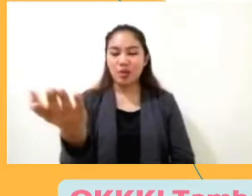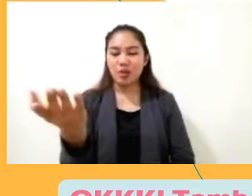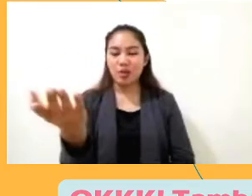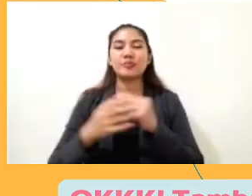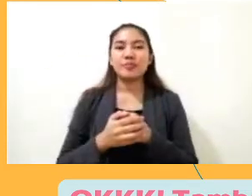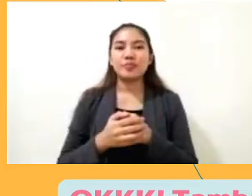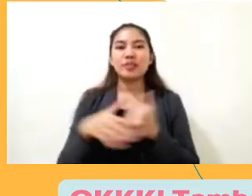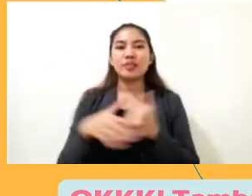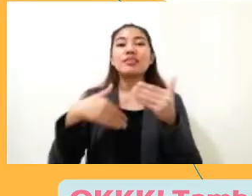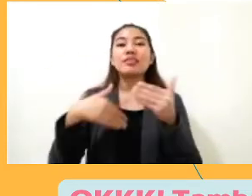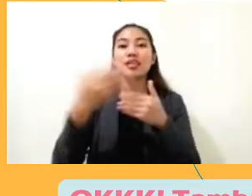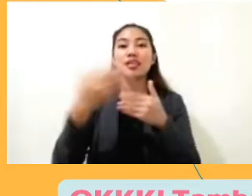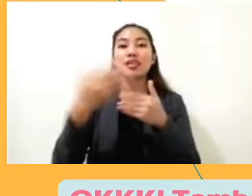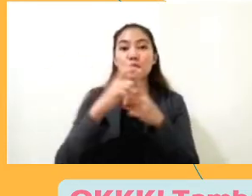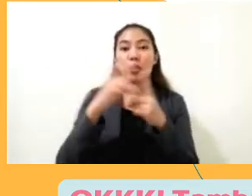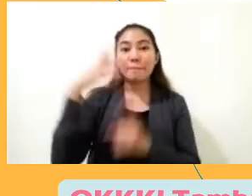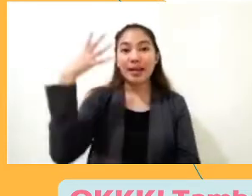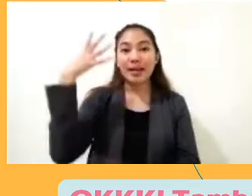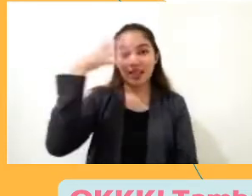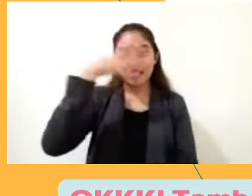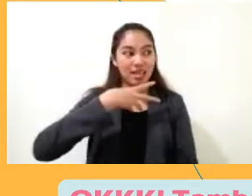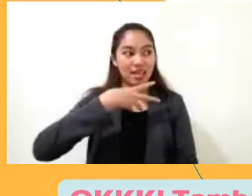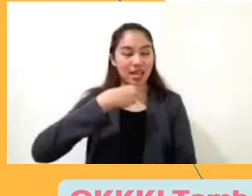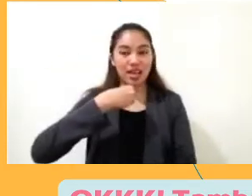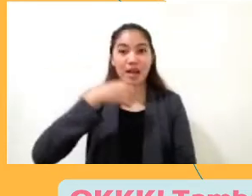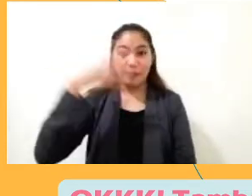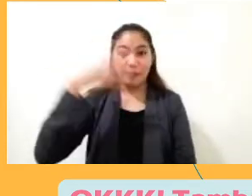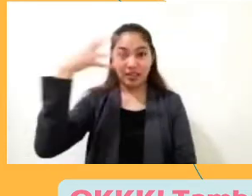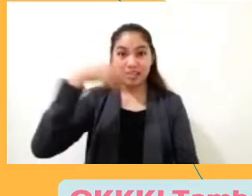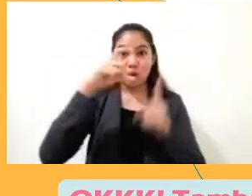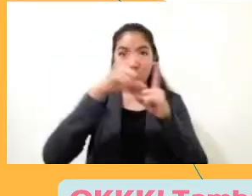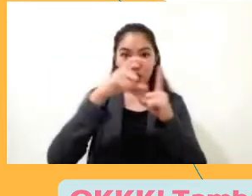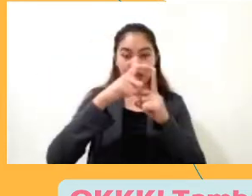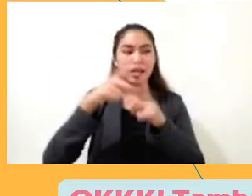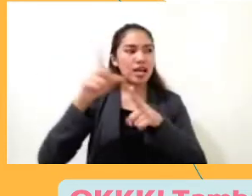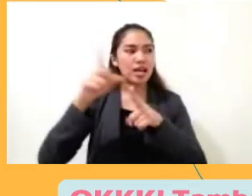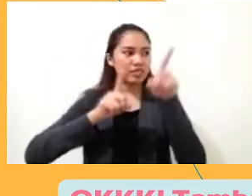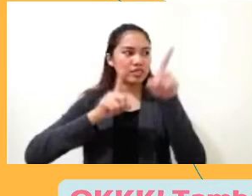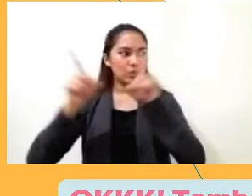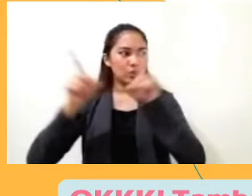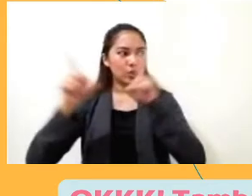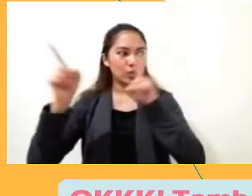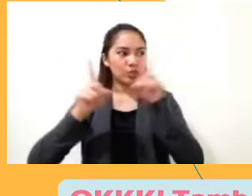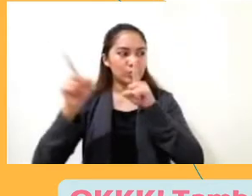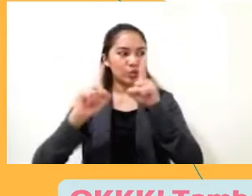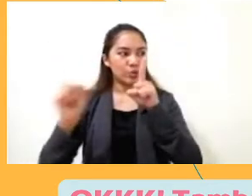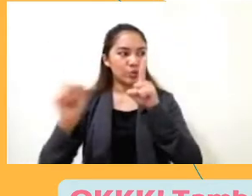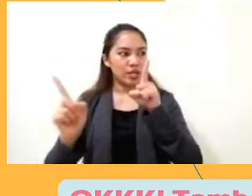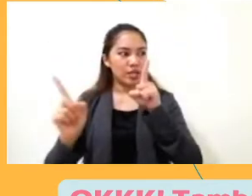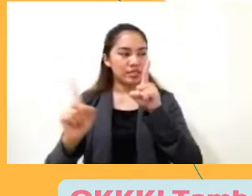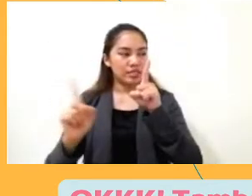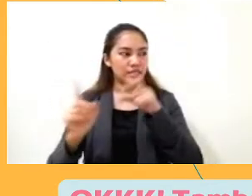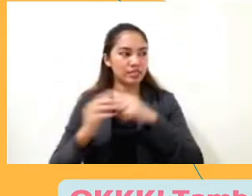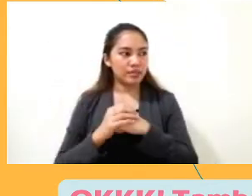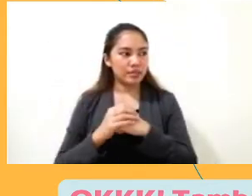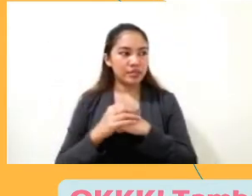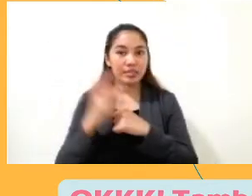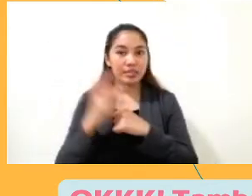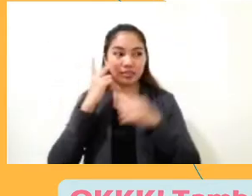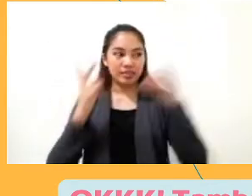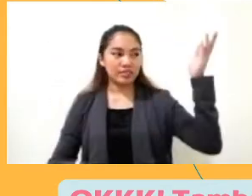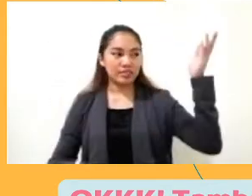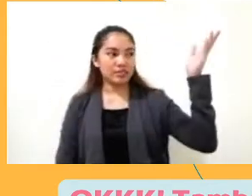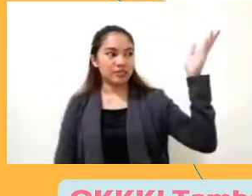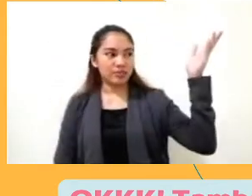ay maganda. Sabihin natin. So, ikaw ay normal muna.